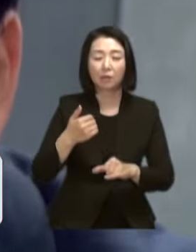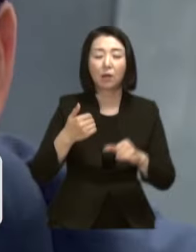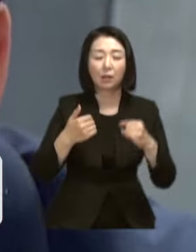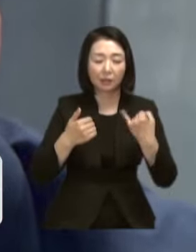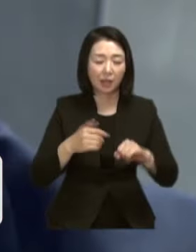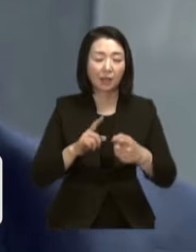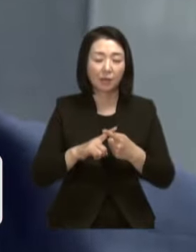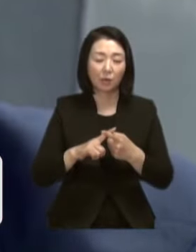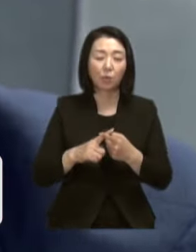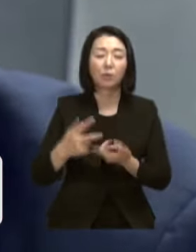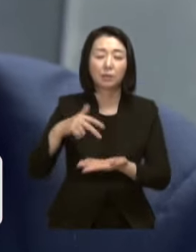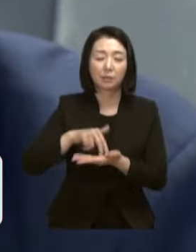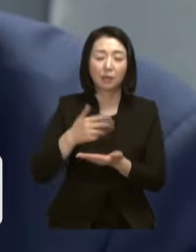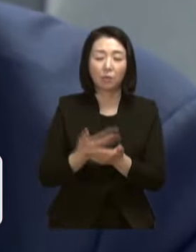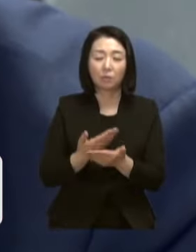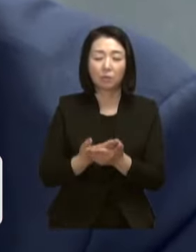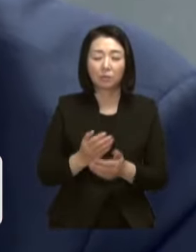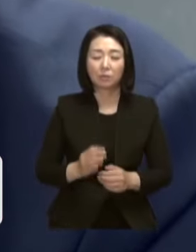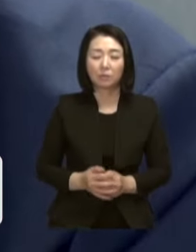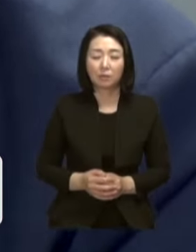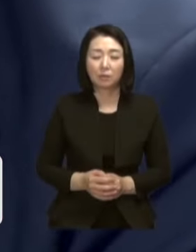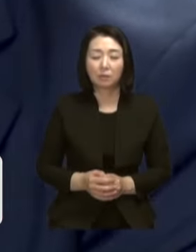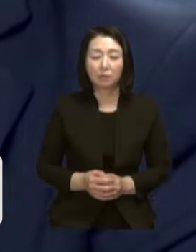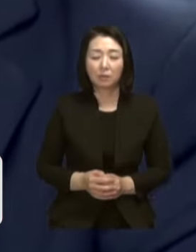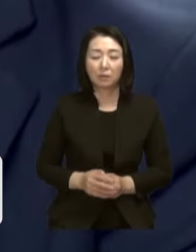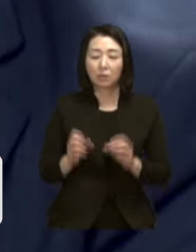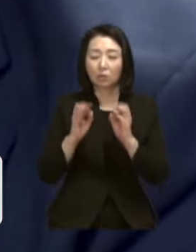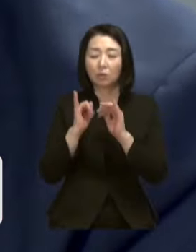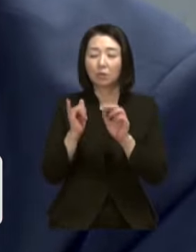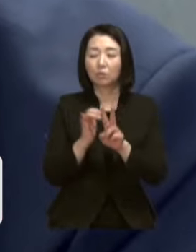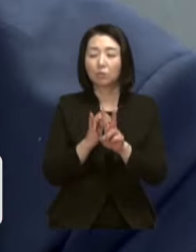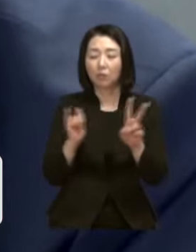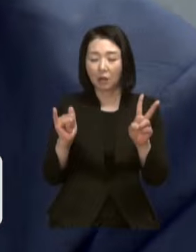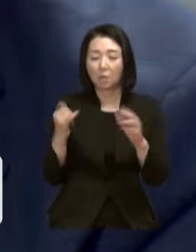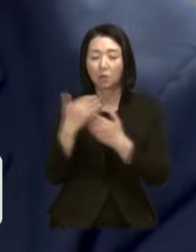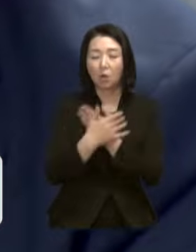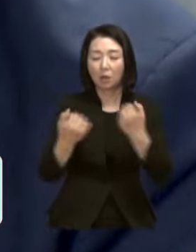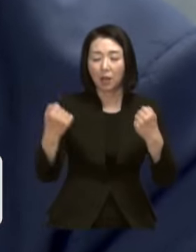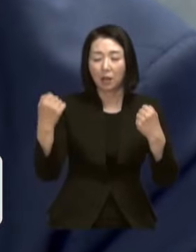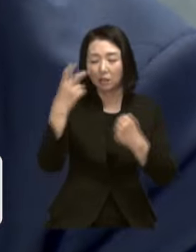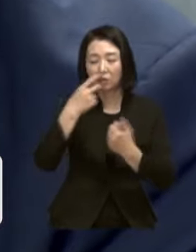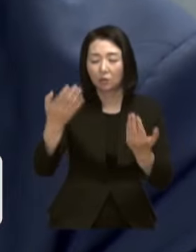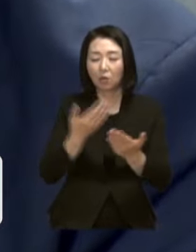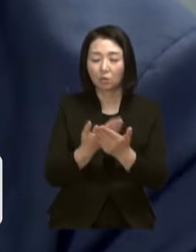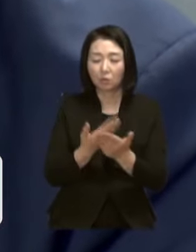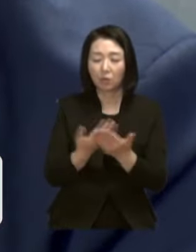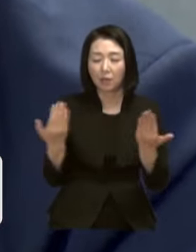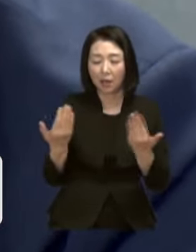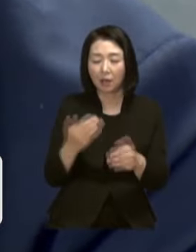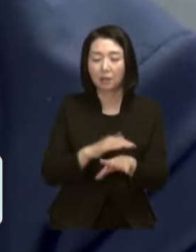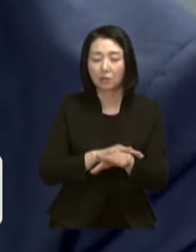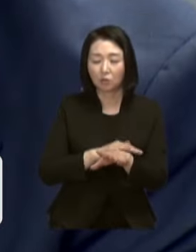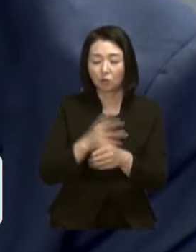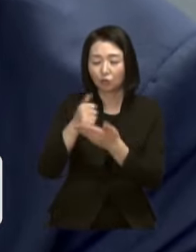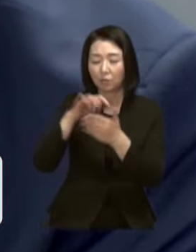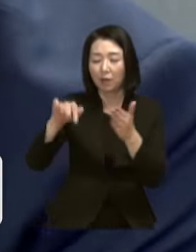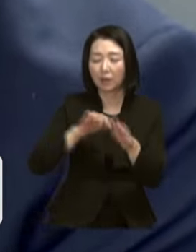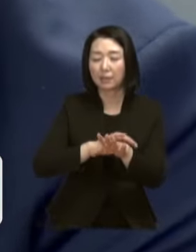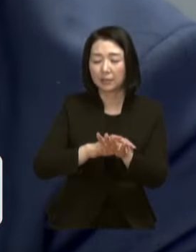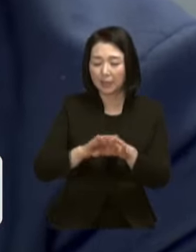딸로 세워주시옵소서. 아버지 하나님, 특별히 두 분의 선교사님 건강 지켜주시고 아버지, 이 사역을 정말로 주님